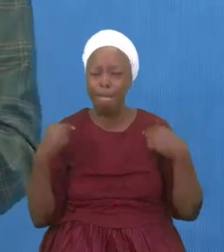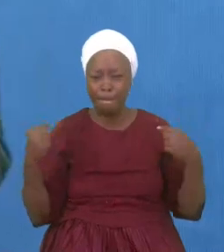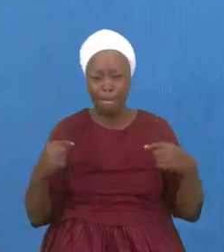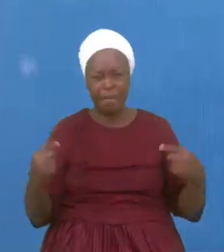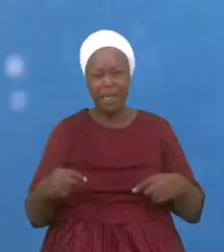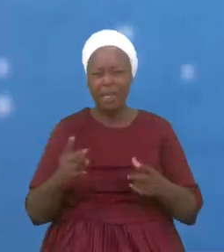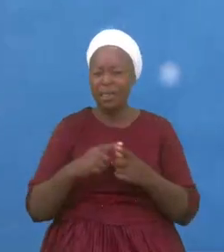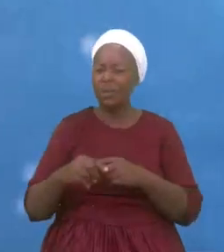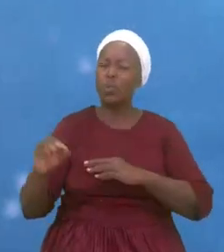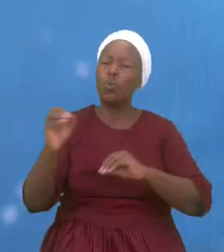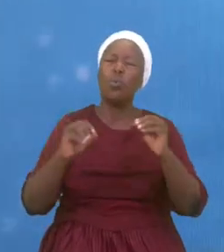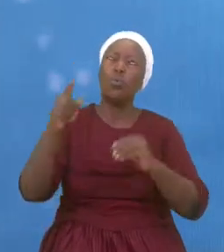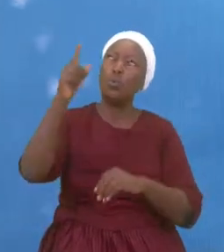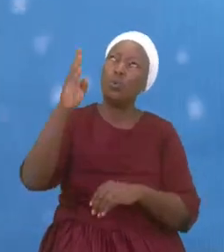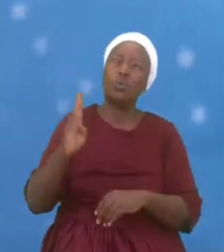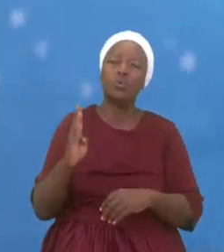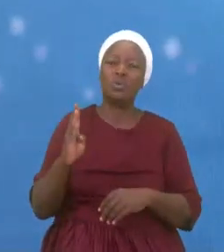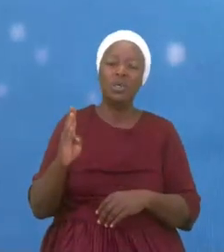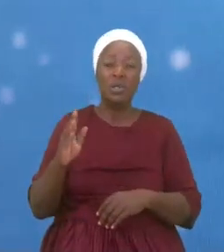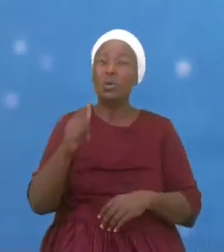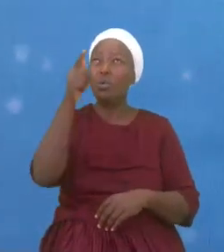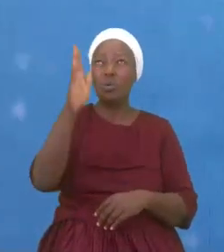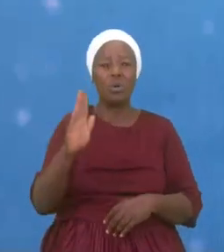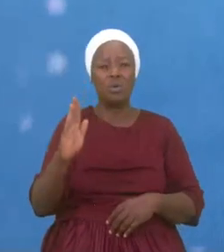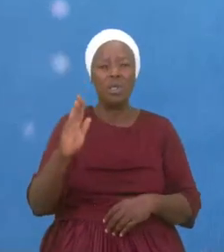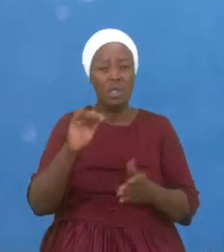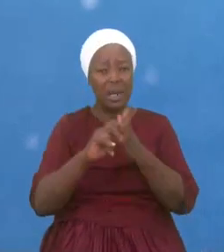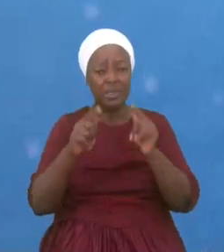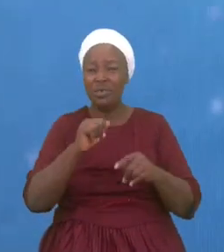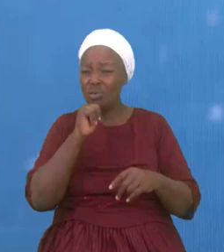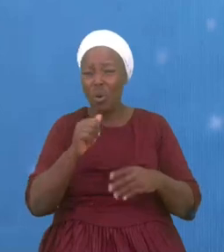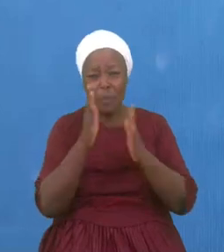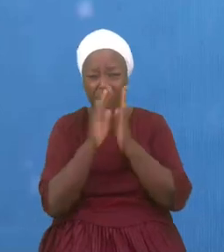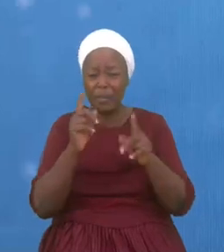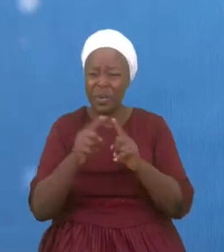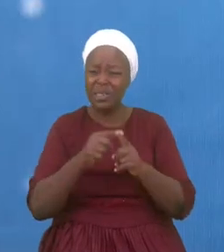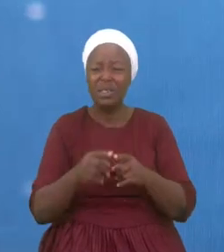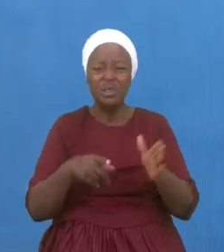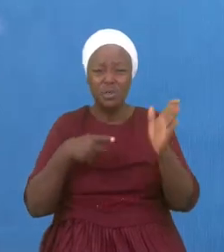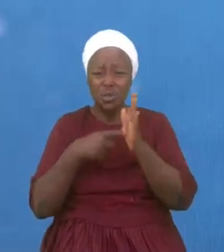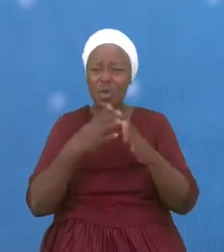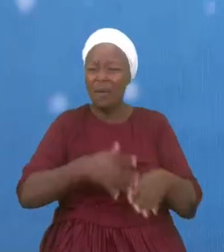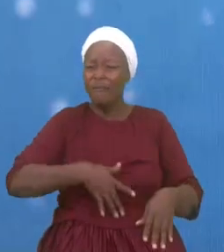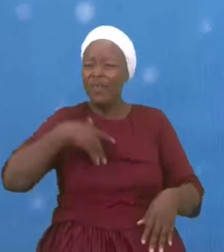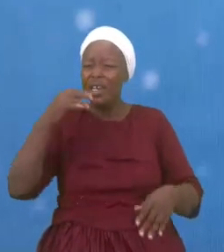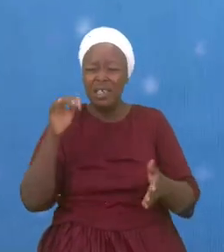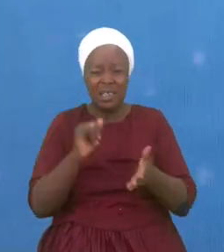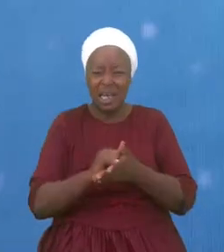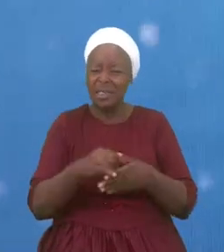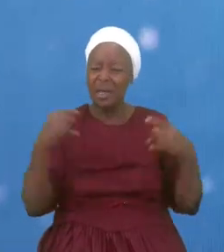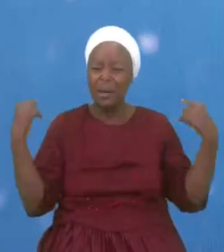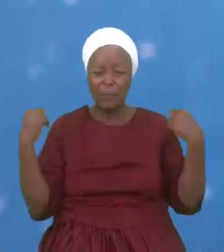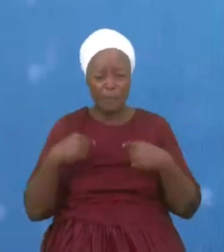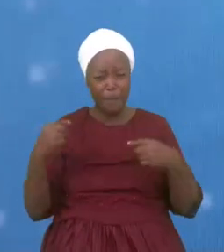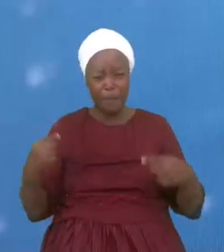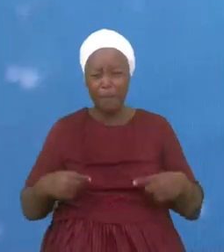des douleurs et la personne a tout ce qu'on tout ce que la personne peut dire c'est douleur dit oh Dieu il